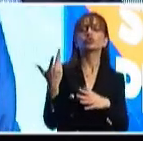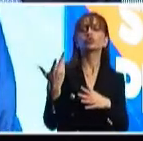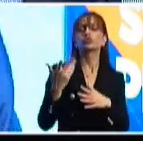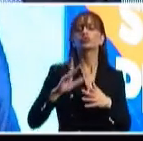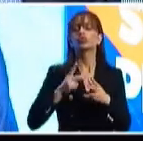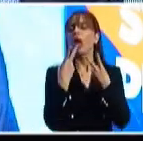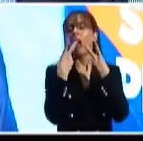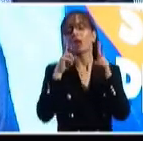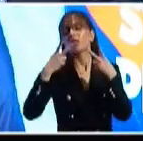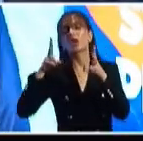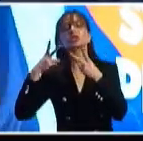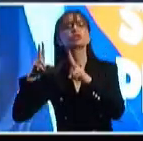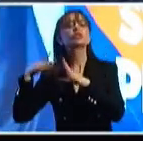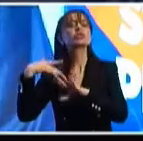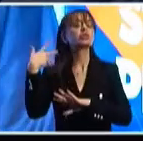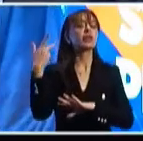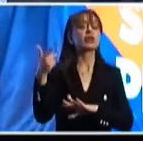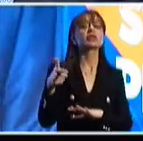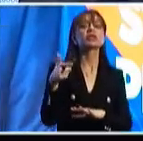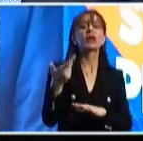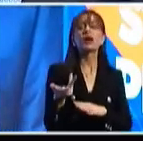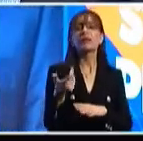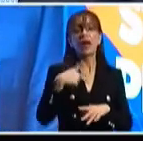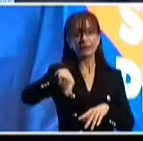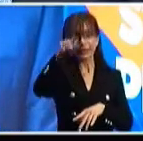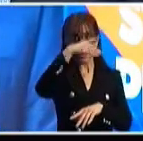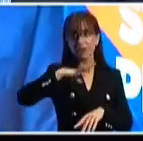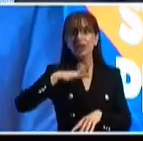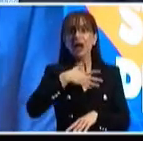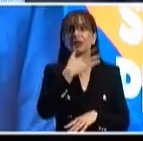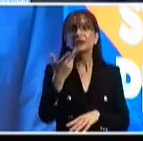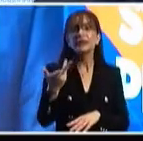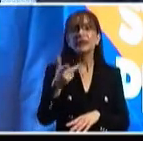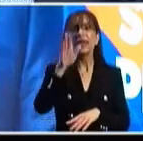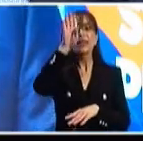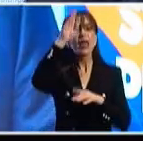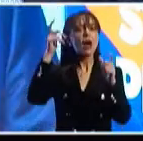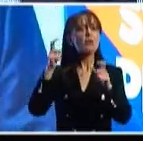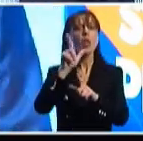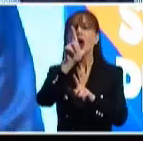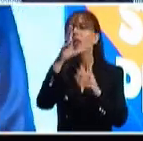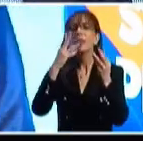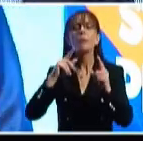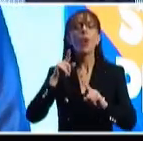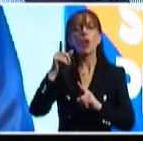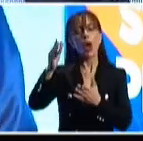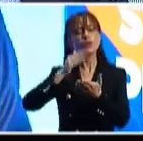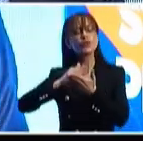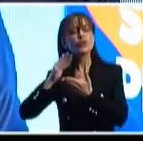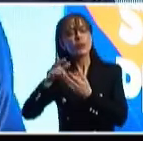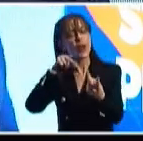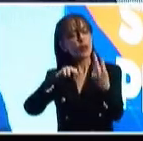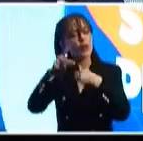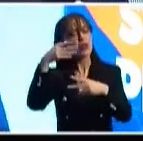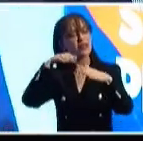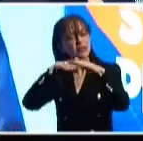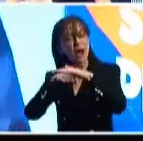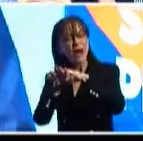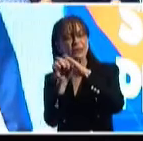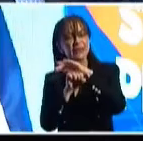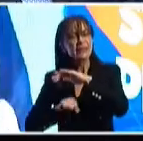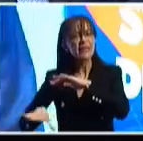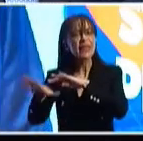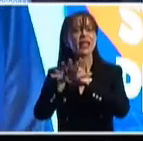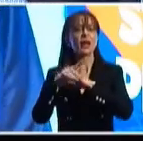edeceğiz ve oluşacak talep doğrultusunda da İstanbul'un ihtiyacı olan o sürdürülebilir ulaşım altyapısını da buna